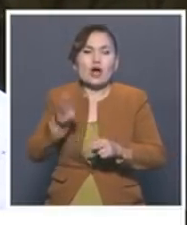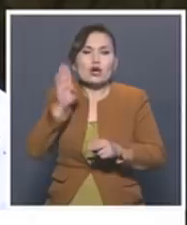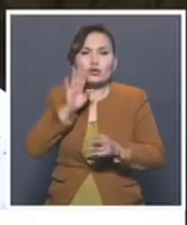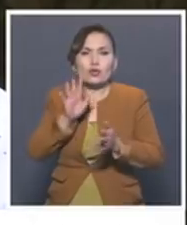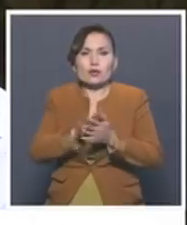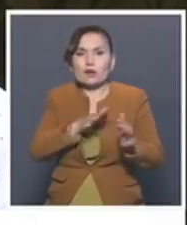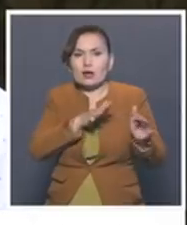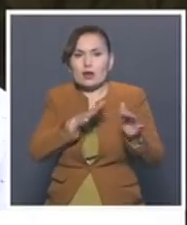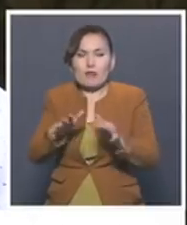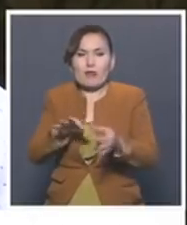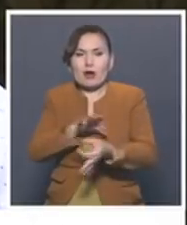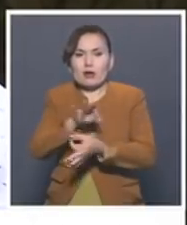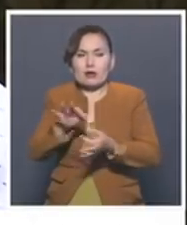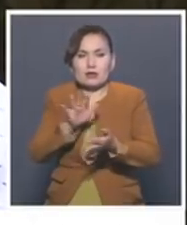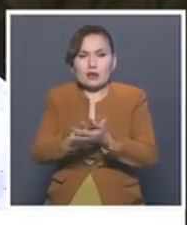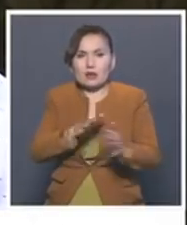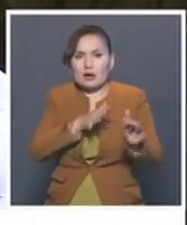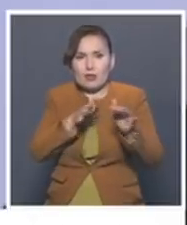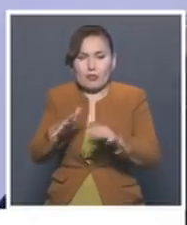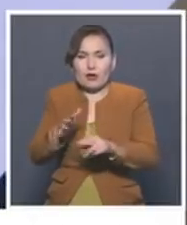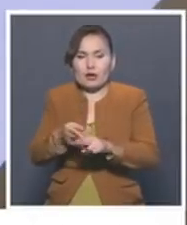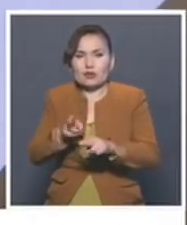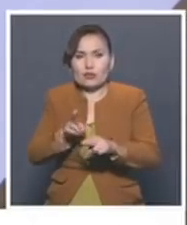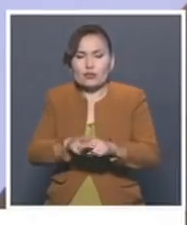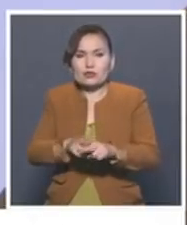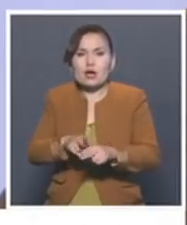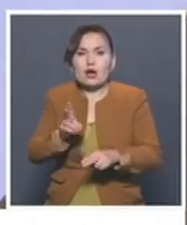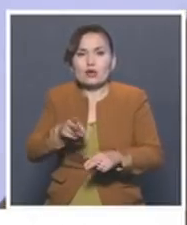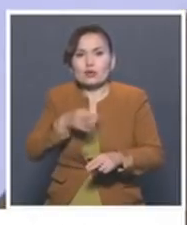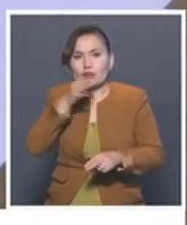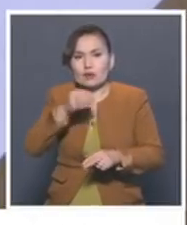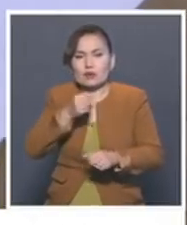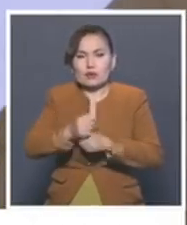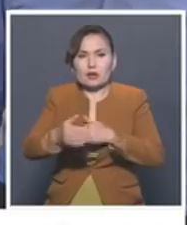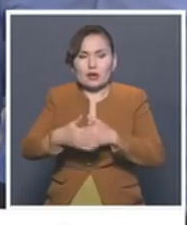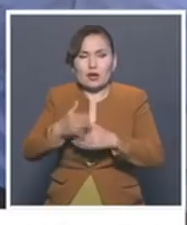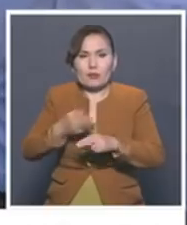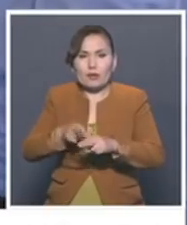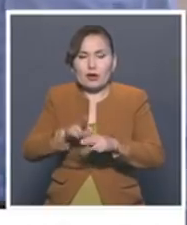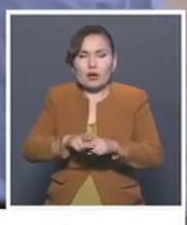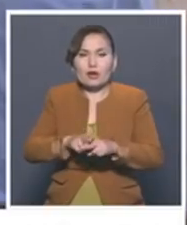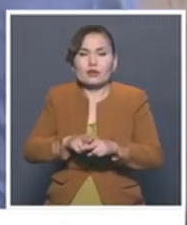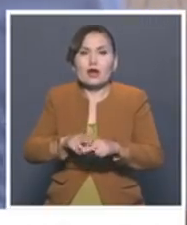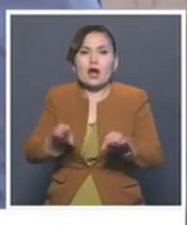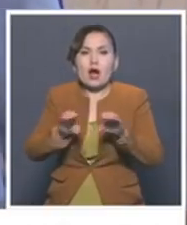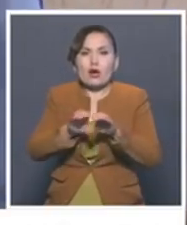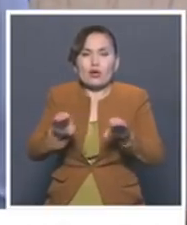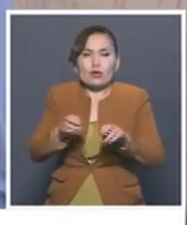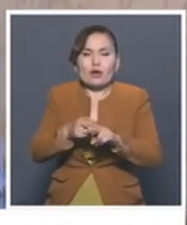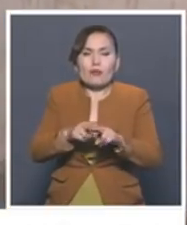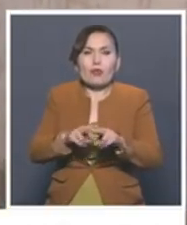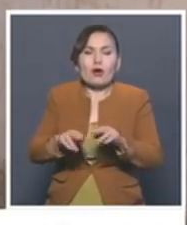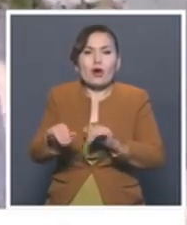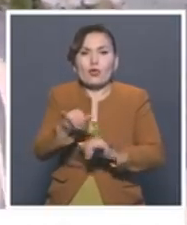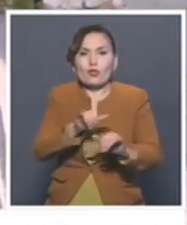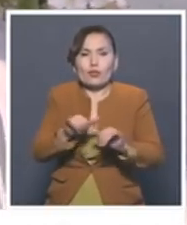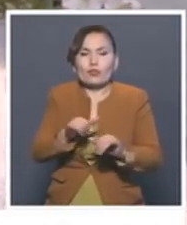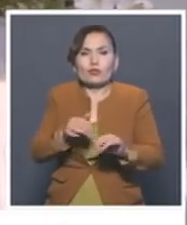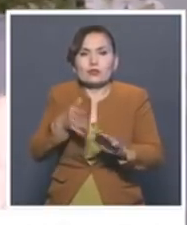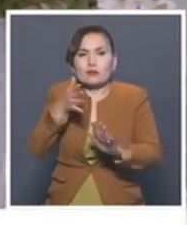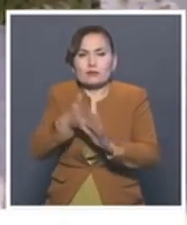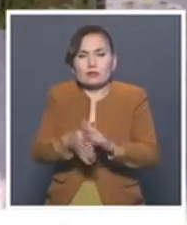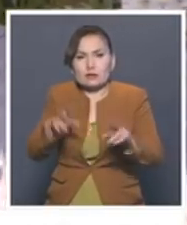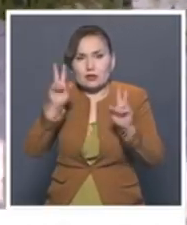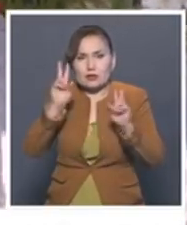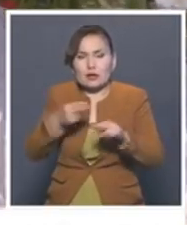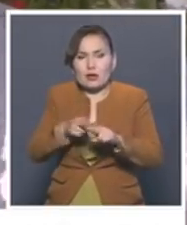аққан қалдық суларға жаңа жауап береді. Ал ықшамаудан тұрғындары құбырдың қайда кетіп жатқандығынан бейхабар екен. Олар кәріз жүйесін пайдалану